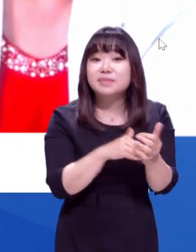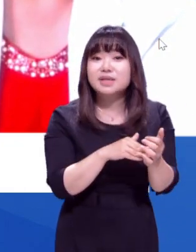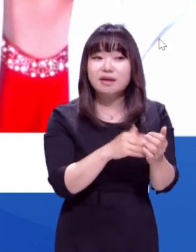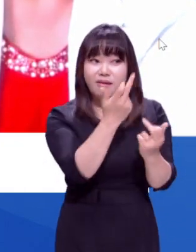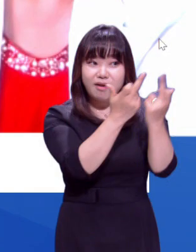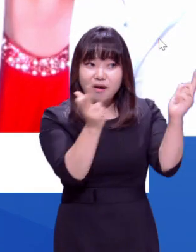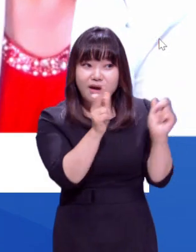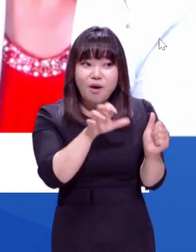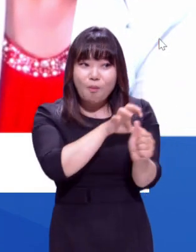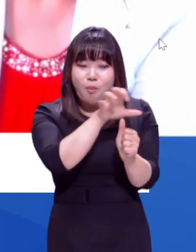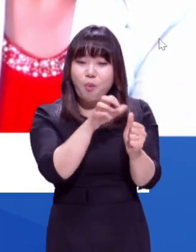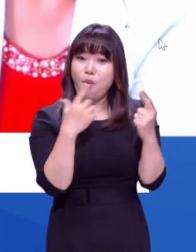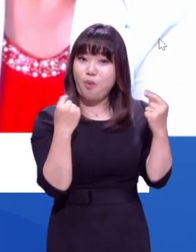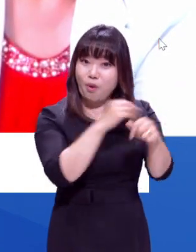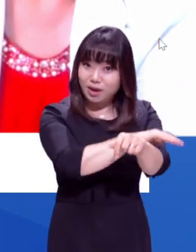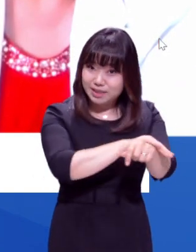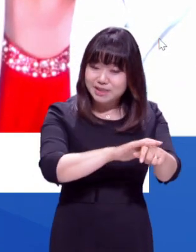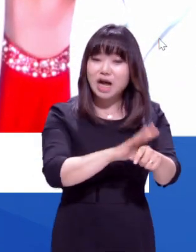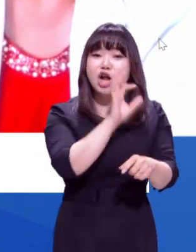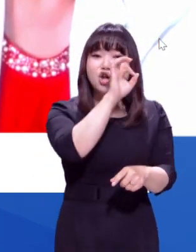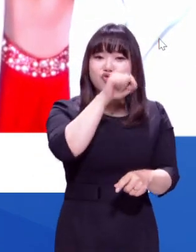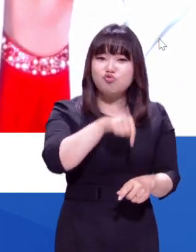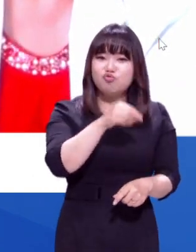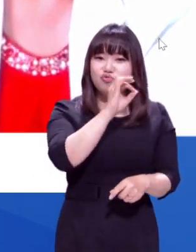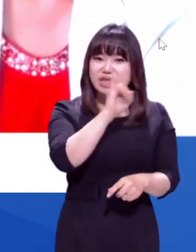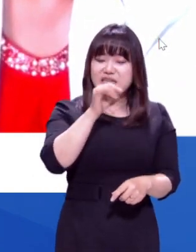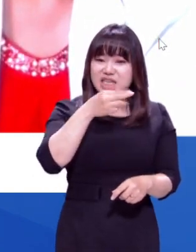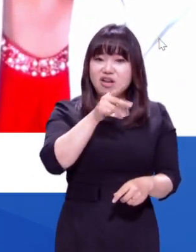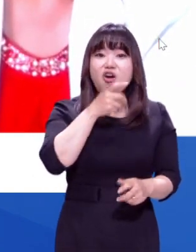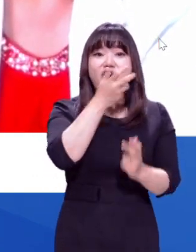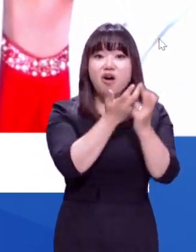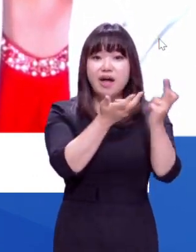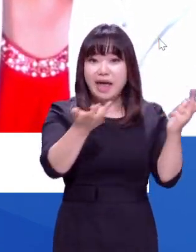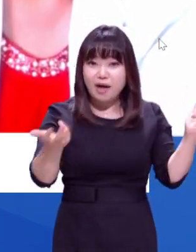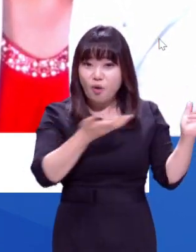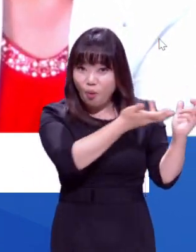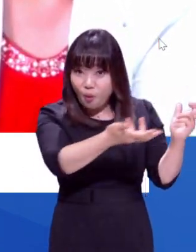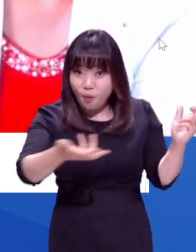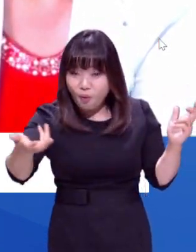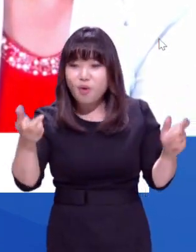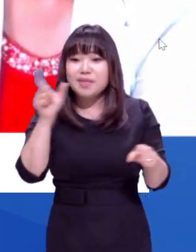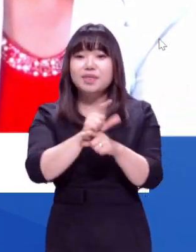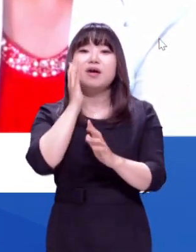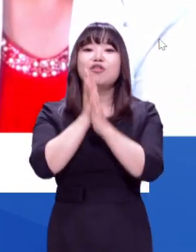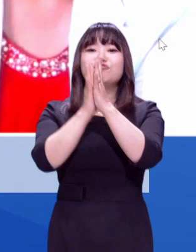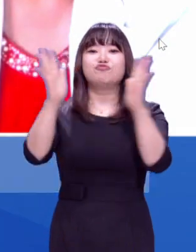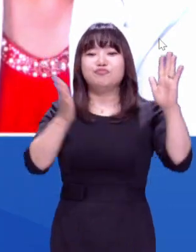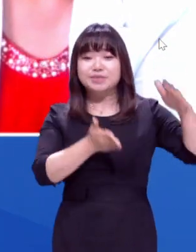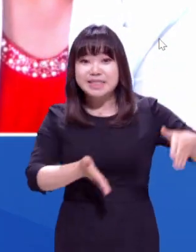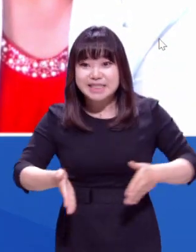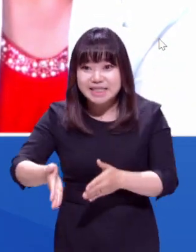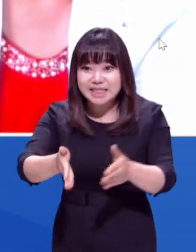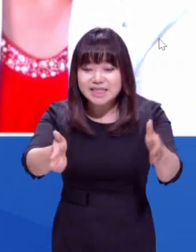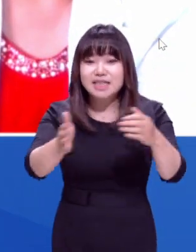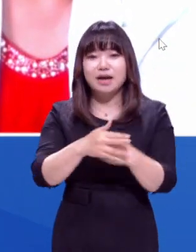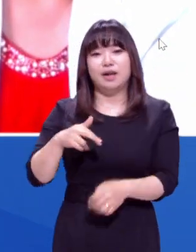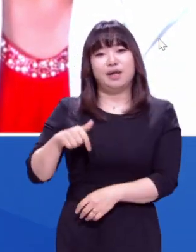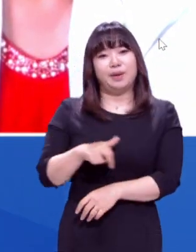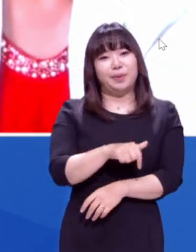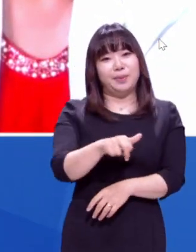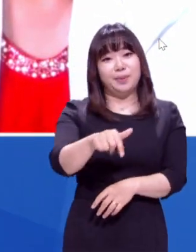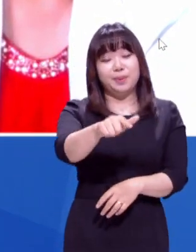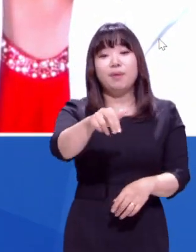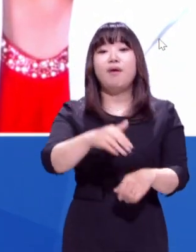있는 지역으로 우이령 계곡과 숲을 함께 느낄 수 있는 구간이죠. 맨발 체험이 가능하며